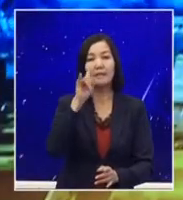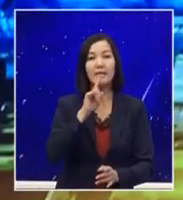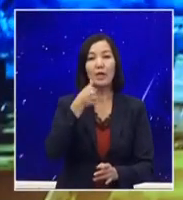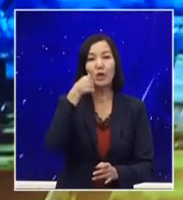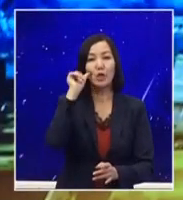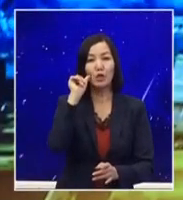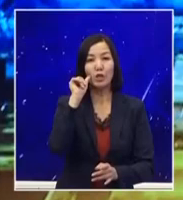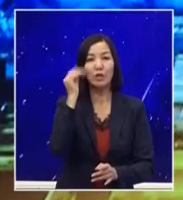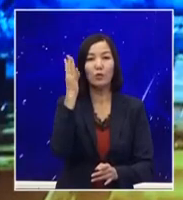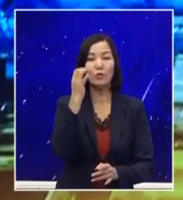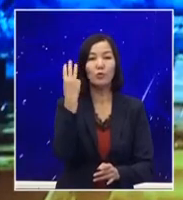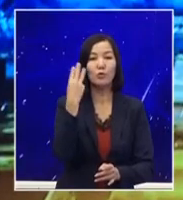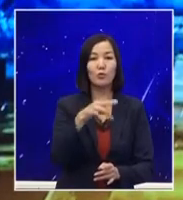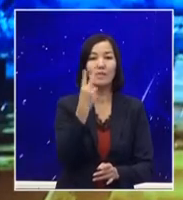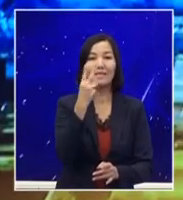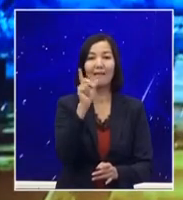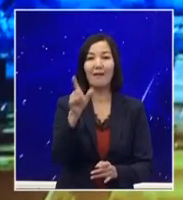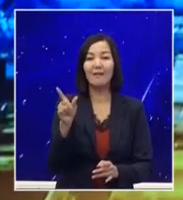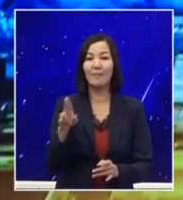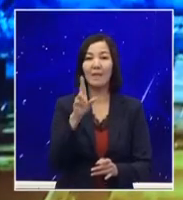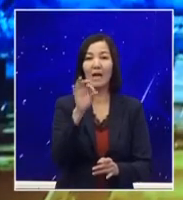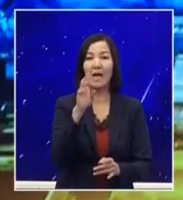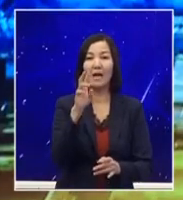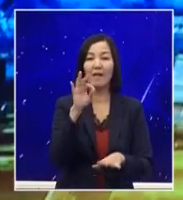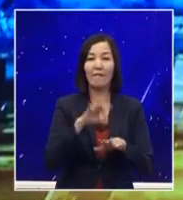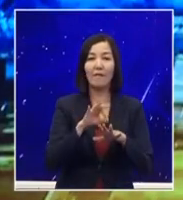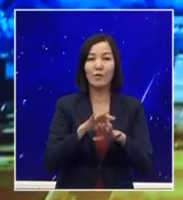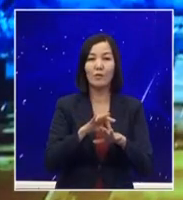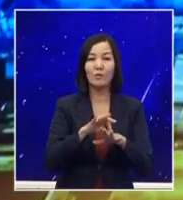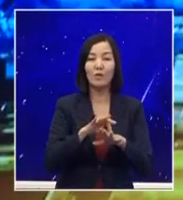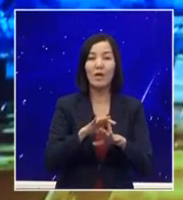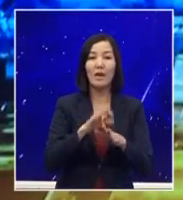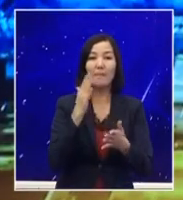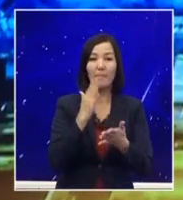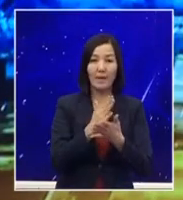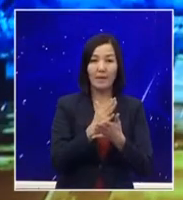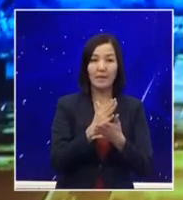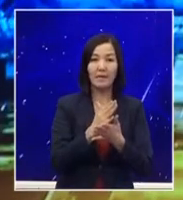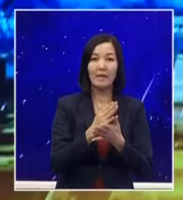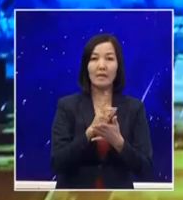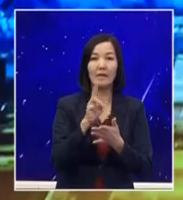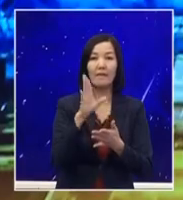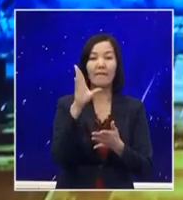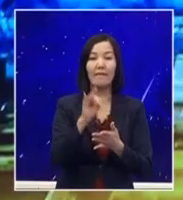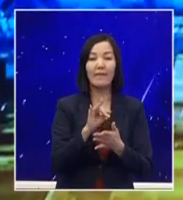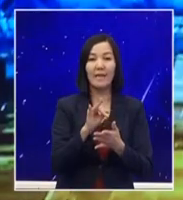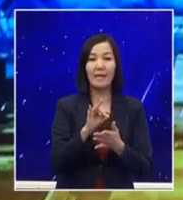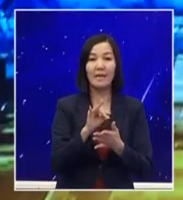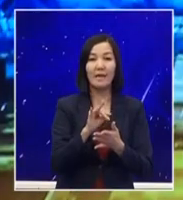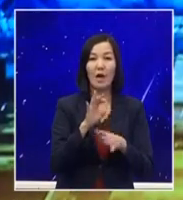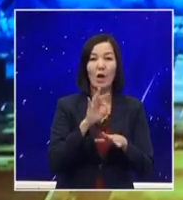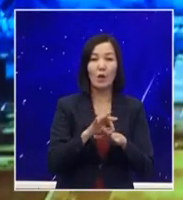Қазақстанда өткен тәулікте 432 адамда коронавирус індеті ПТР арқылы расталып, ауырғаны белгілі болды. Ал КВ белгілері